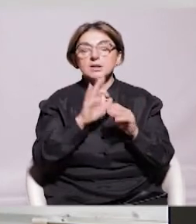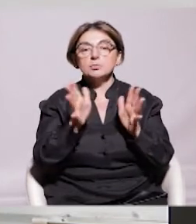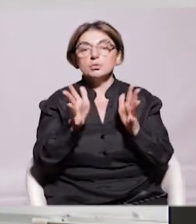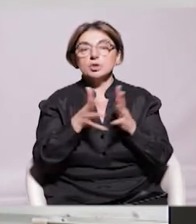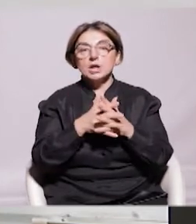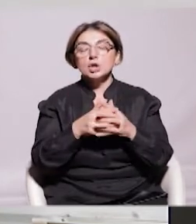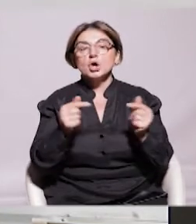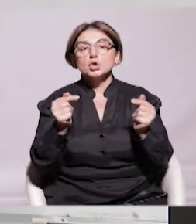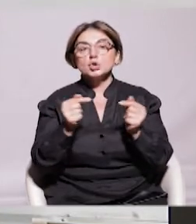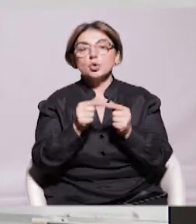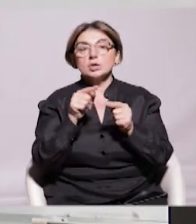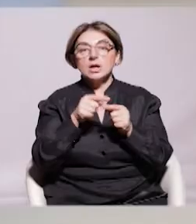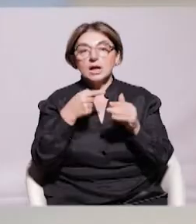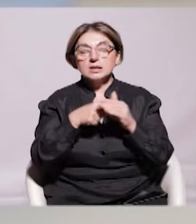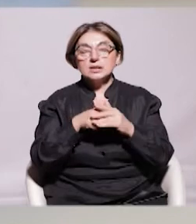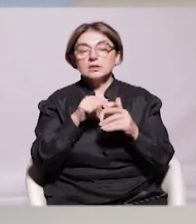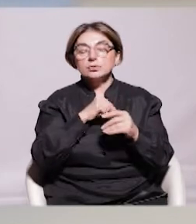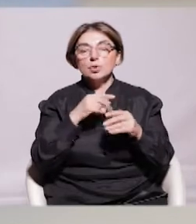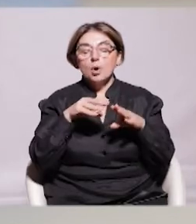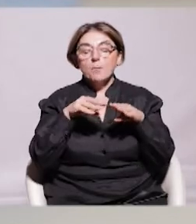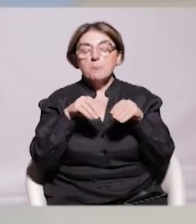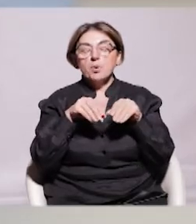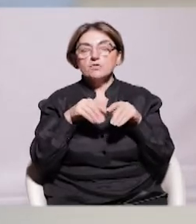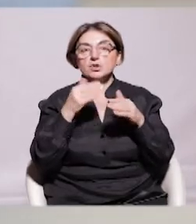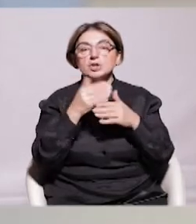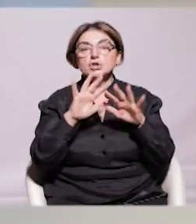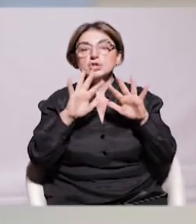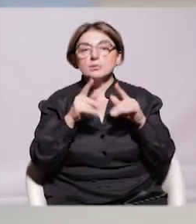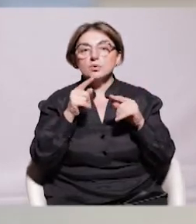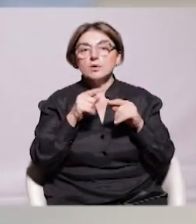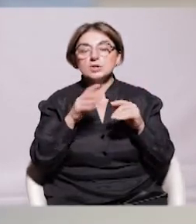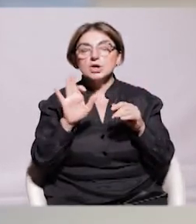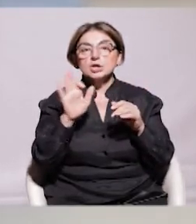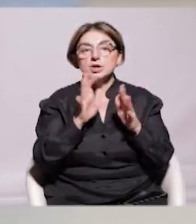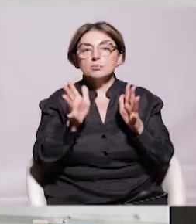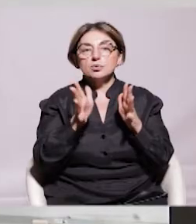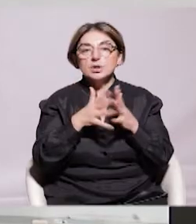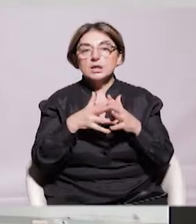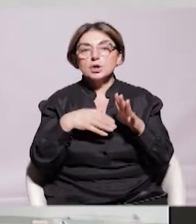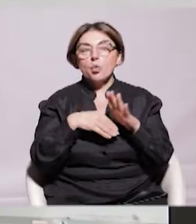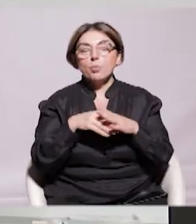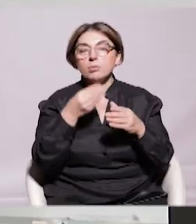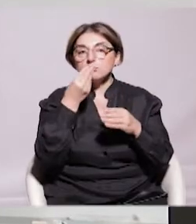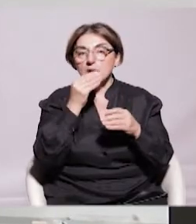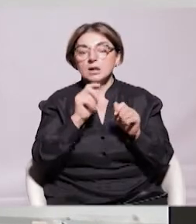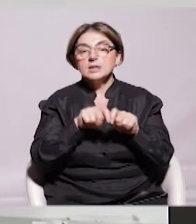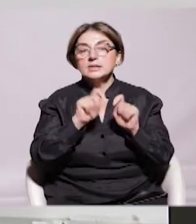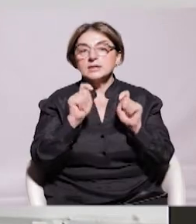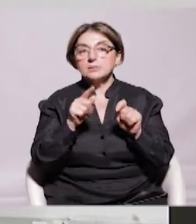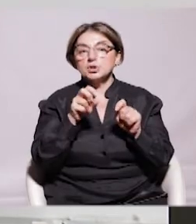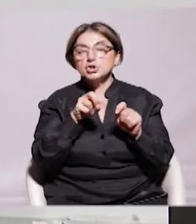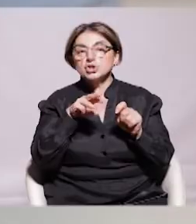ქიმიური რეაქცია. სწორედ ამიტომ მარმარილოს ფხვნილის შემთხვევაში ქიმიური რეაქცია წარიმართა გაცილებით უფრო